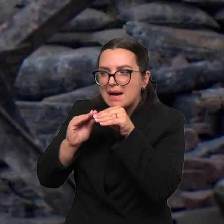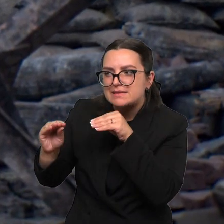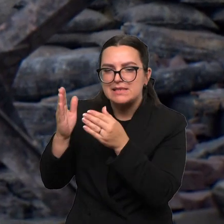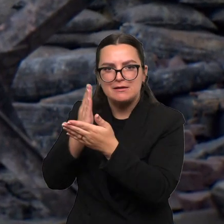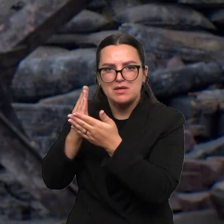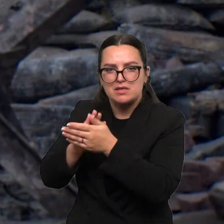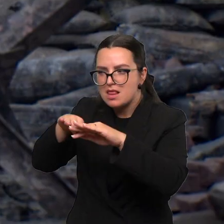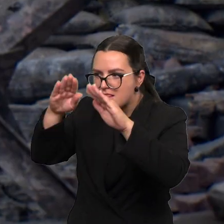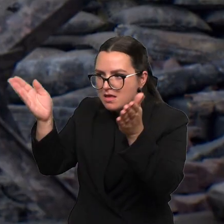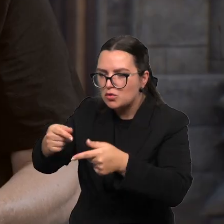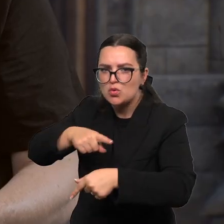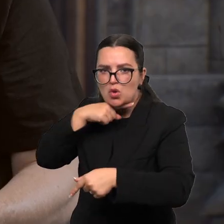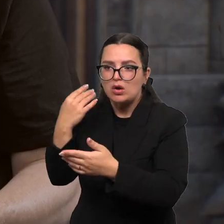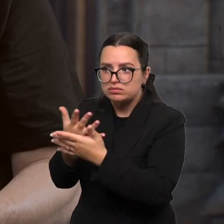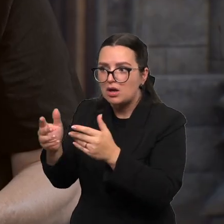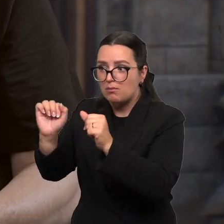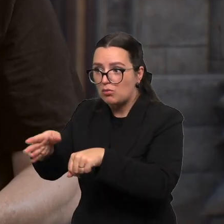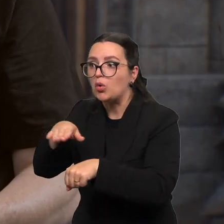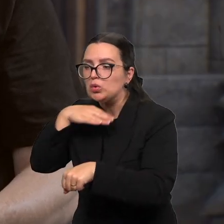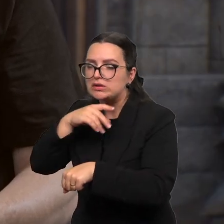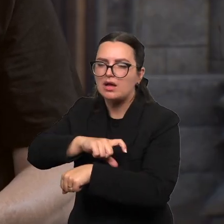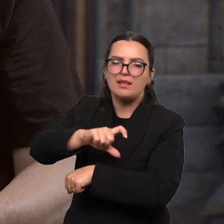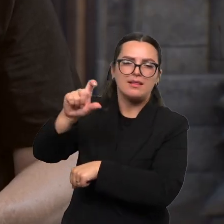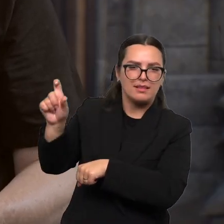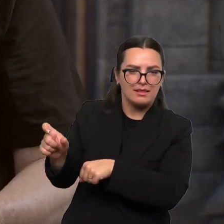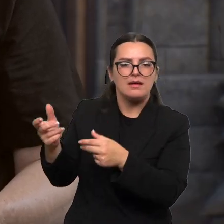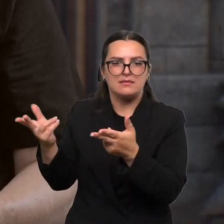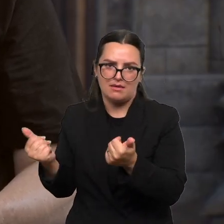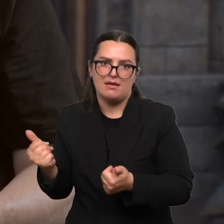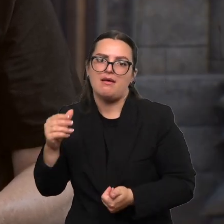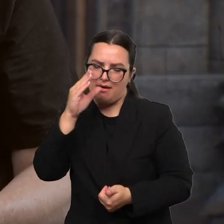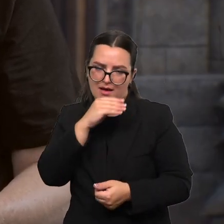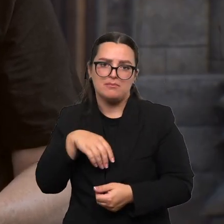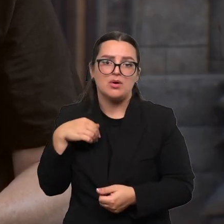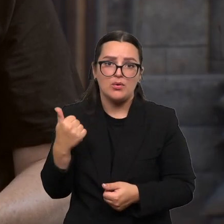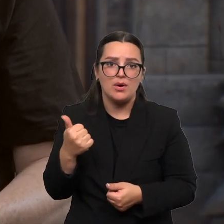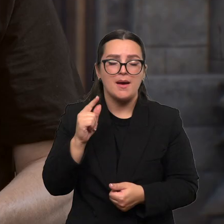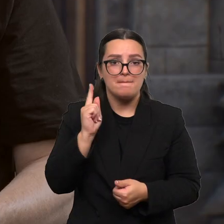paslėpęs ir jų gali užtekti ilgam, tai tvarkoji, tai tą pasidarysi. Bet